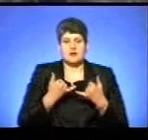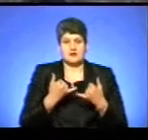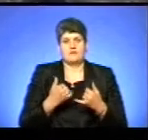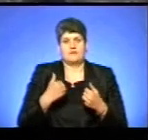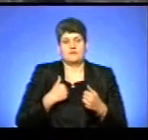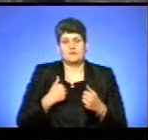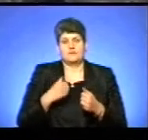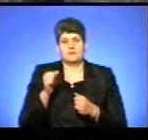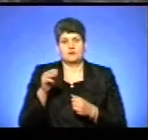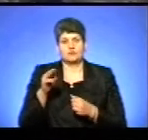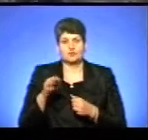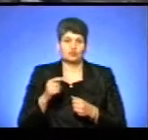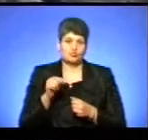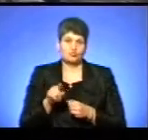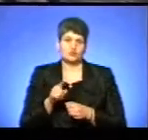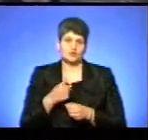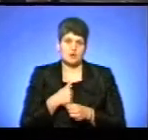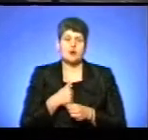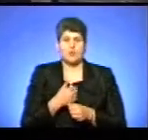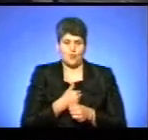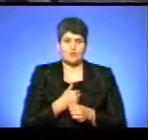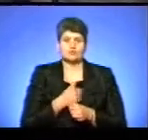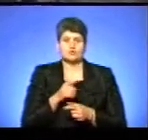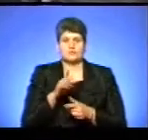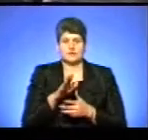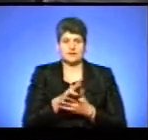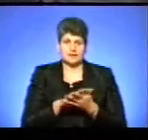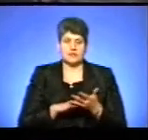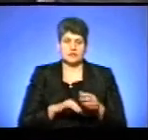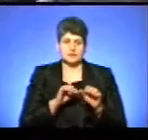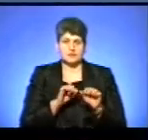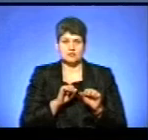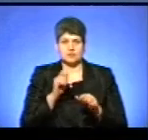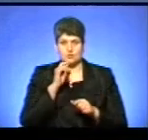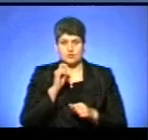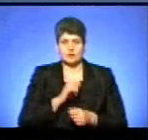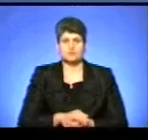що я хочу, щоб вони і надалі захищали нам країну.